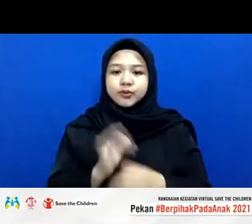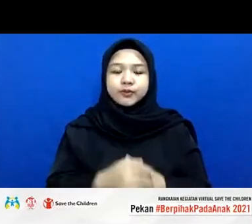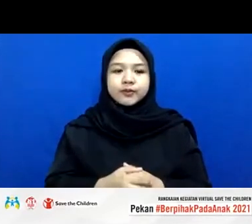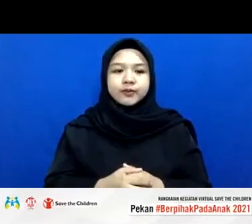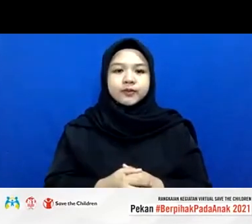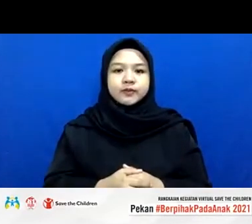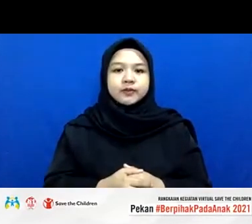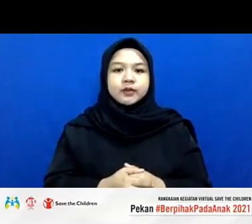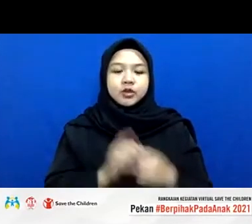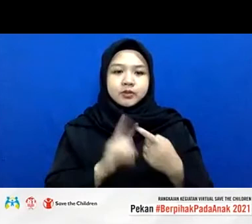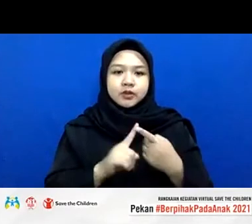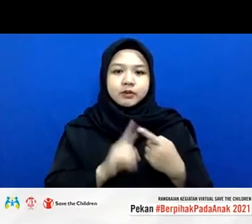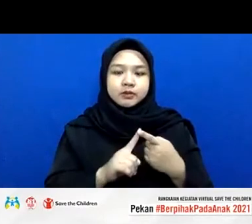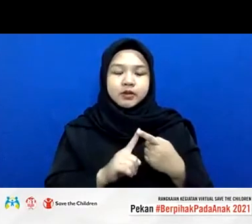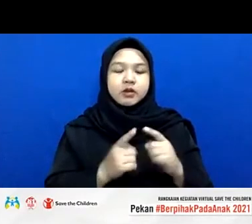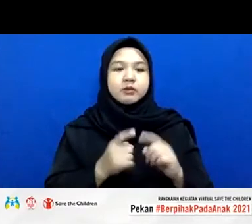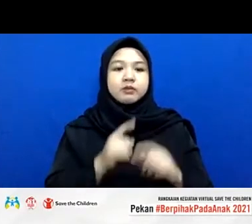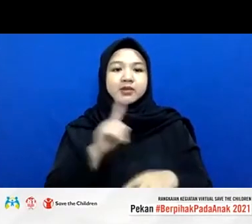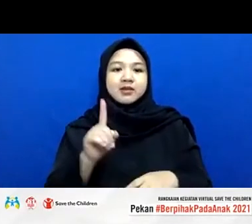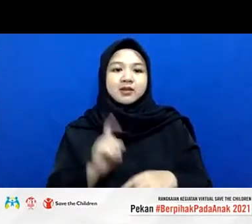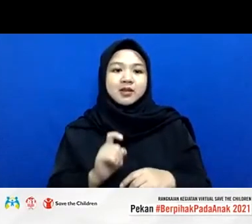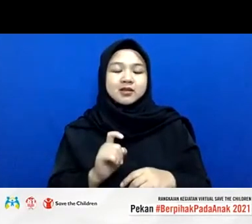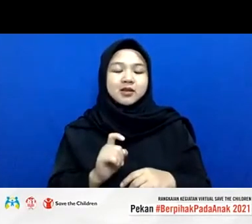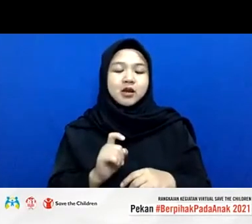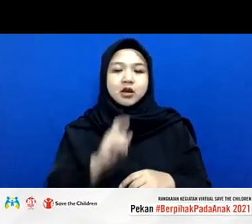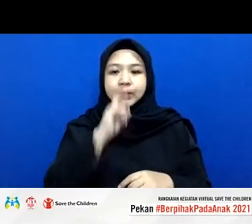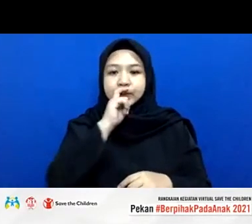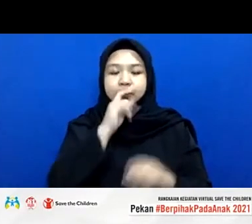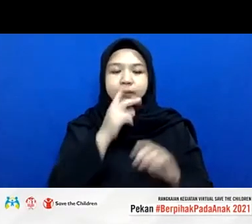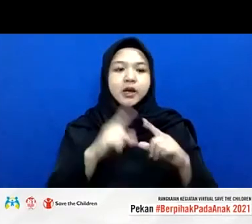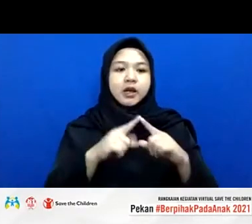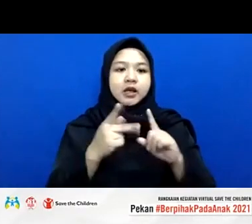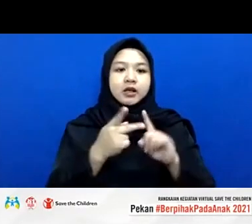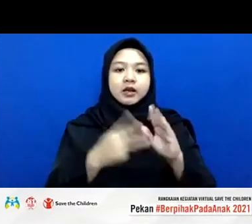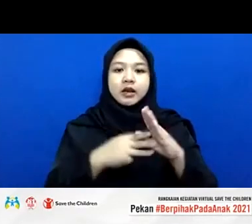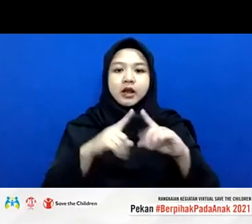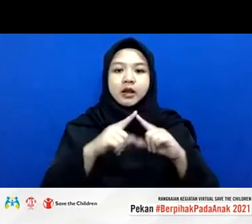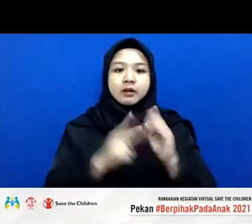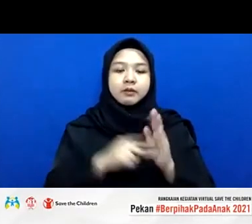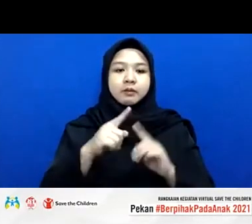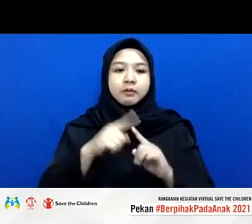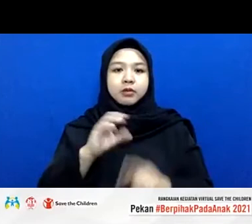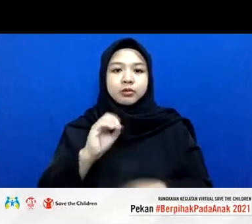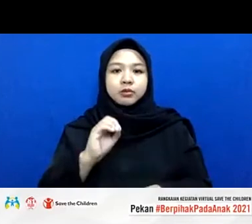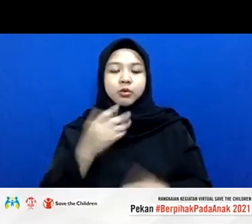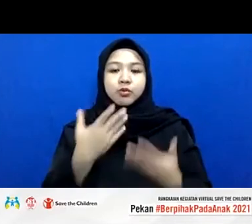Itu poin pertama dari pertanyaan Pak Rahmanto. Mungkin bisa dijawab dulu